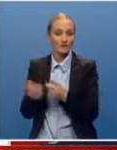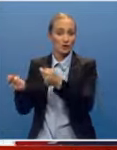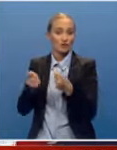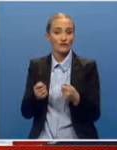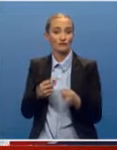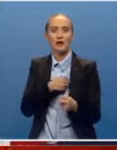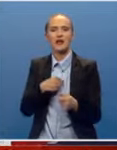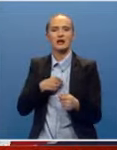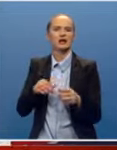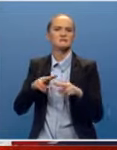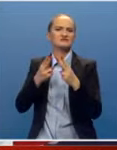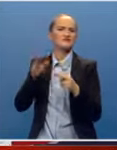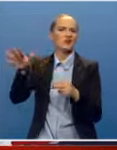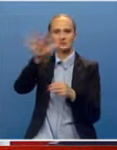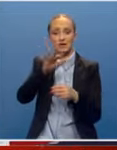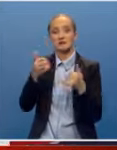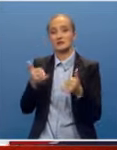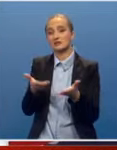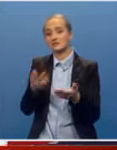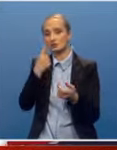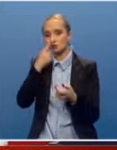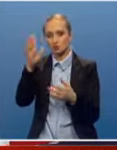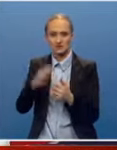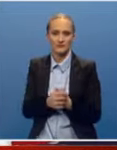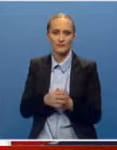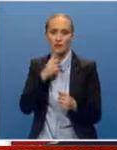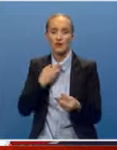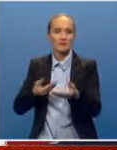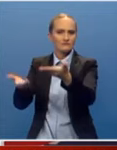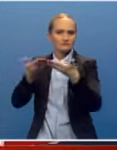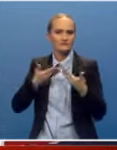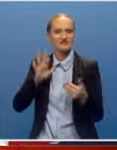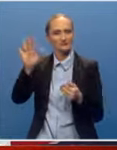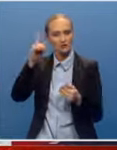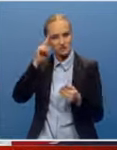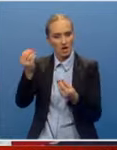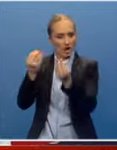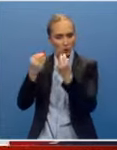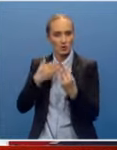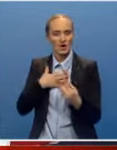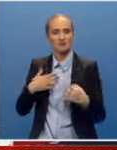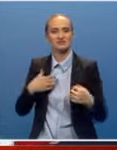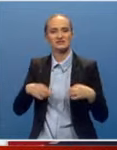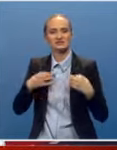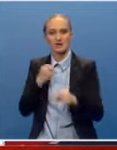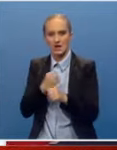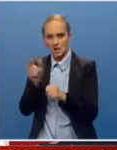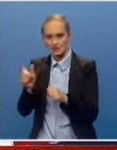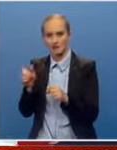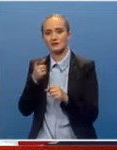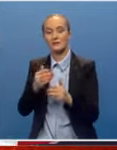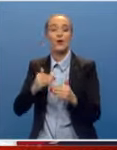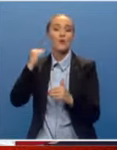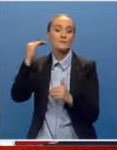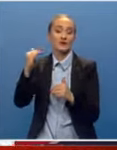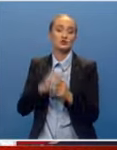sa svih strana svijeta, a danas iz Rusije, koji nam prenose svoje znanje, edukuju naše zdravstvene radnike i time